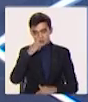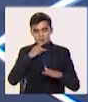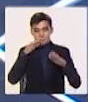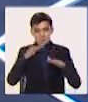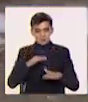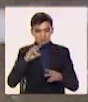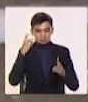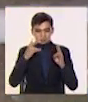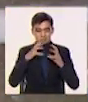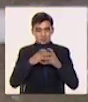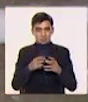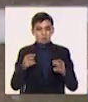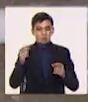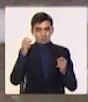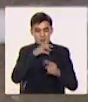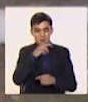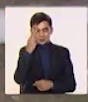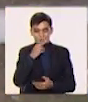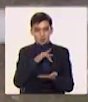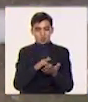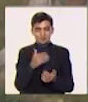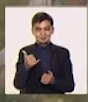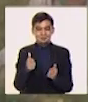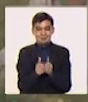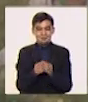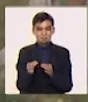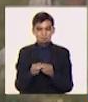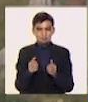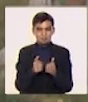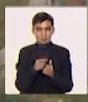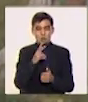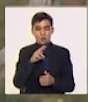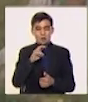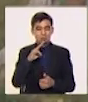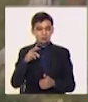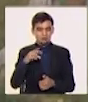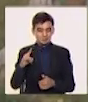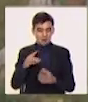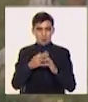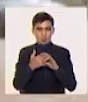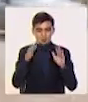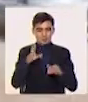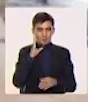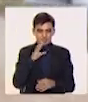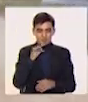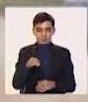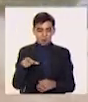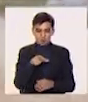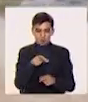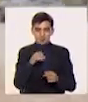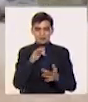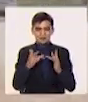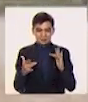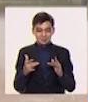Қазақстанның әлем таныған астанасы Нұрсұлтанның дәл іргесіндегі Қоян дауылында жолда, суда, интернетте толық